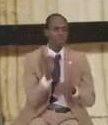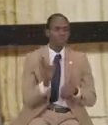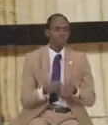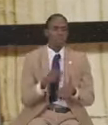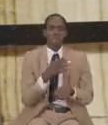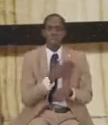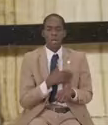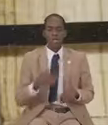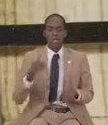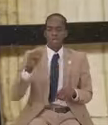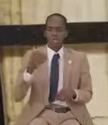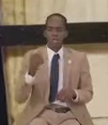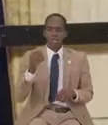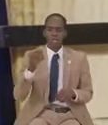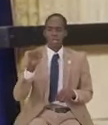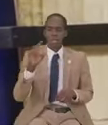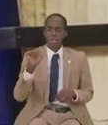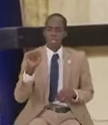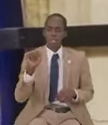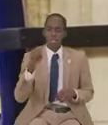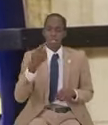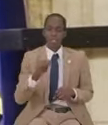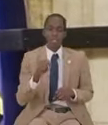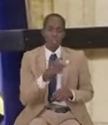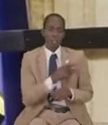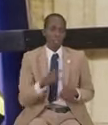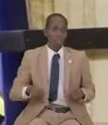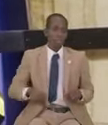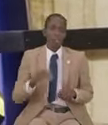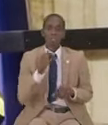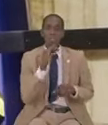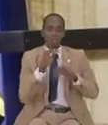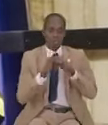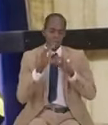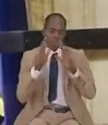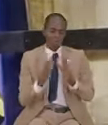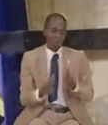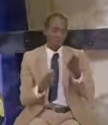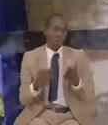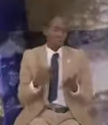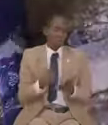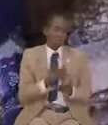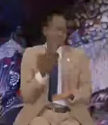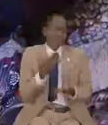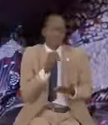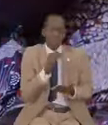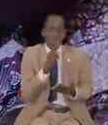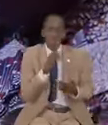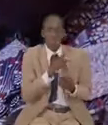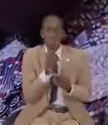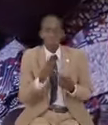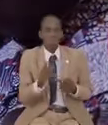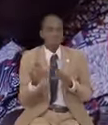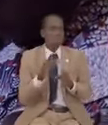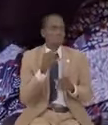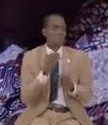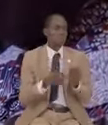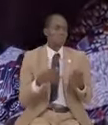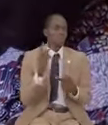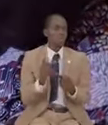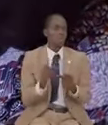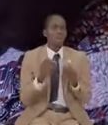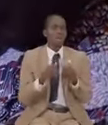il croyait comme nous adorons encore le Seigneur même si nous sommes pas parfaits même si on ne fait pas bien comment Dieu peut